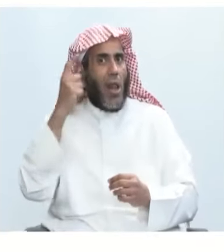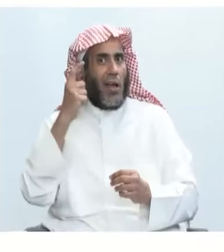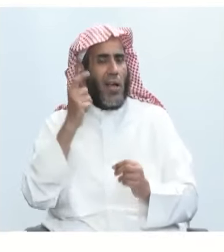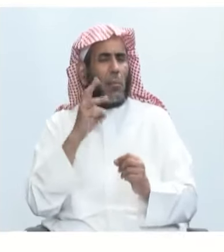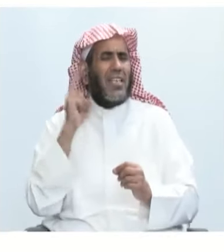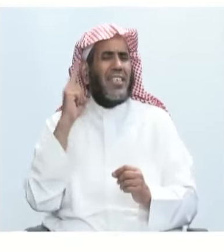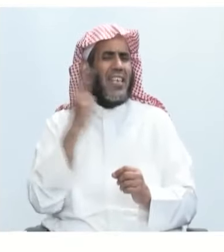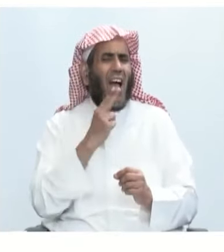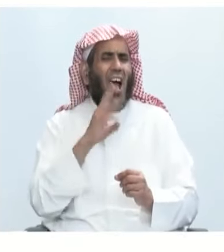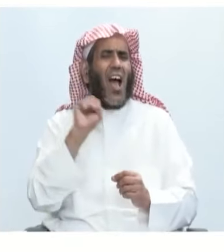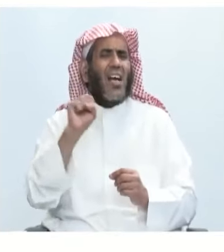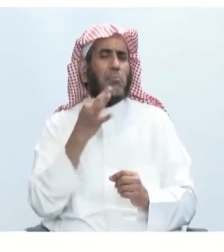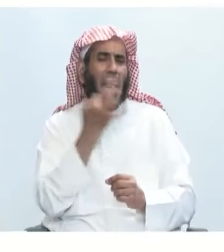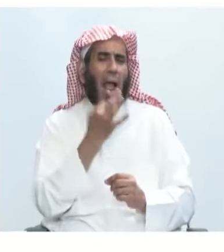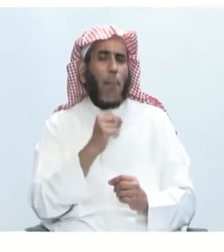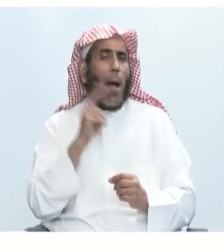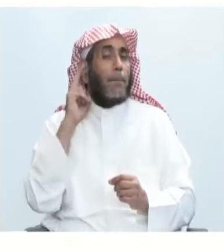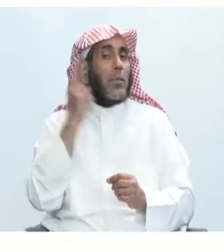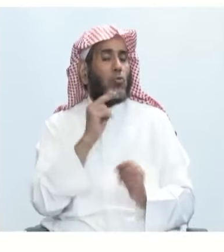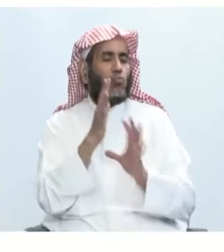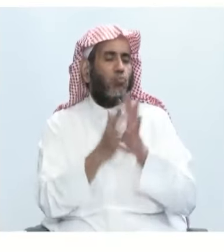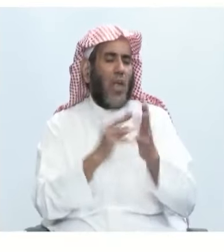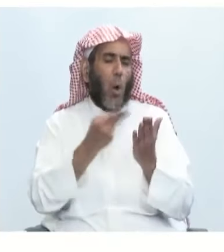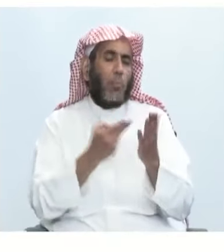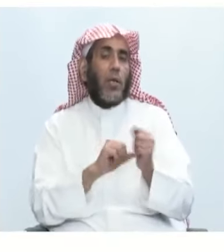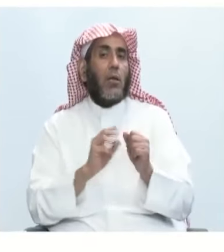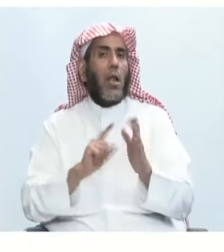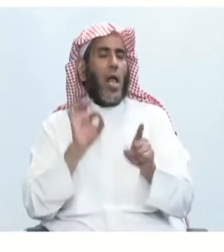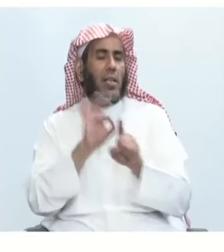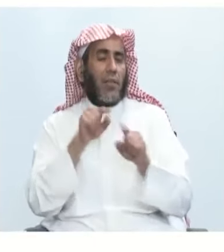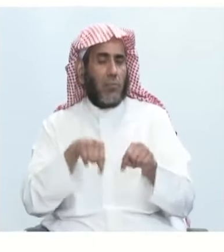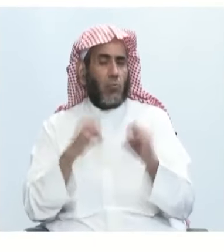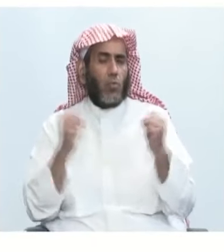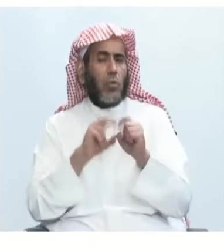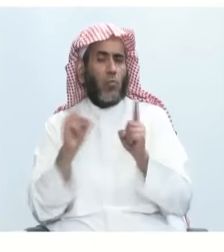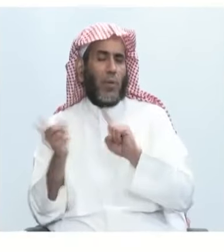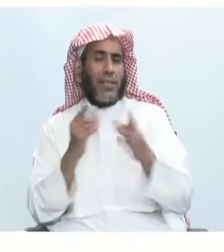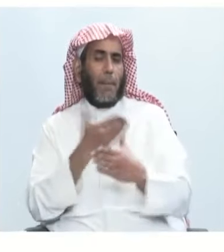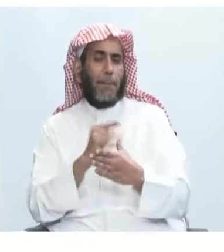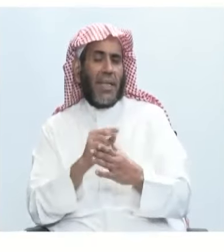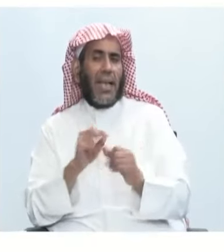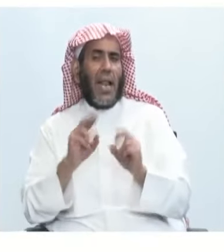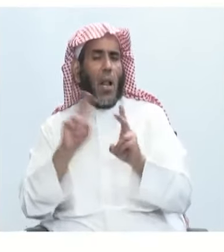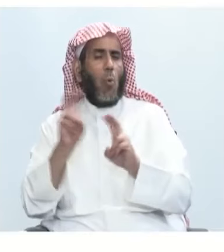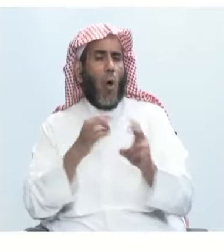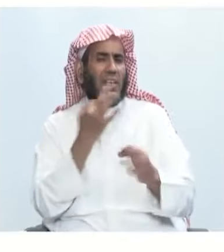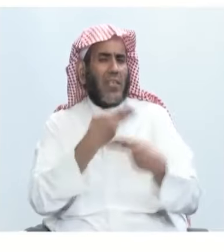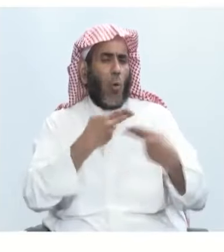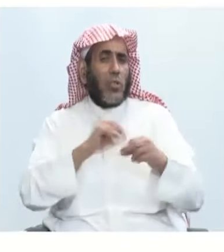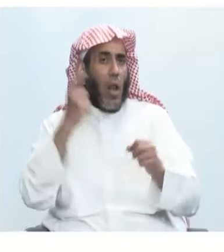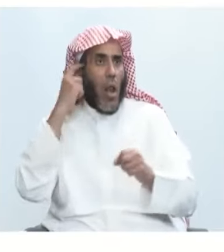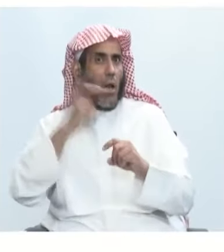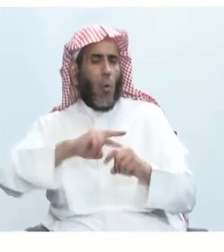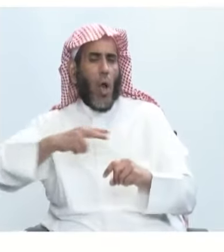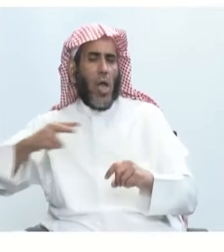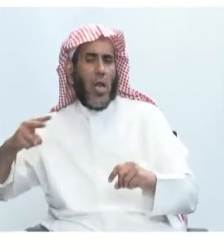التواصل الاقناعي اهداف تدريبيه يتوقع منك في هذه الوحده ان تميز بين المواقف التواصليه الاقناعيه